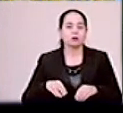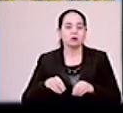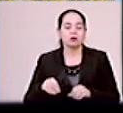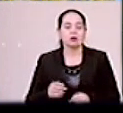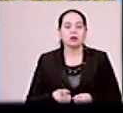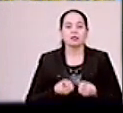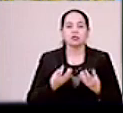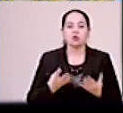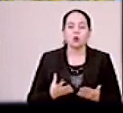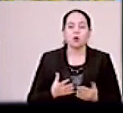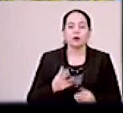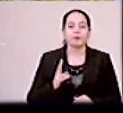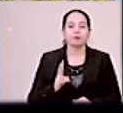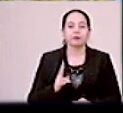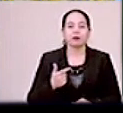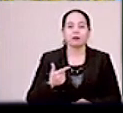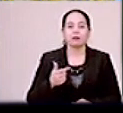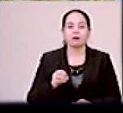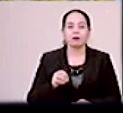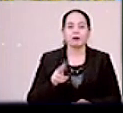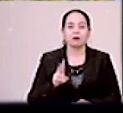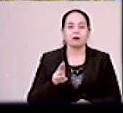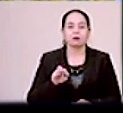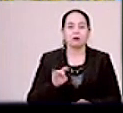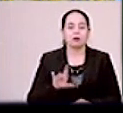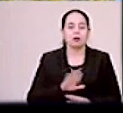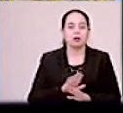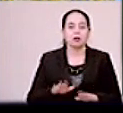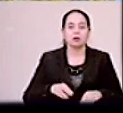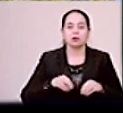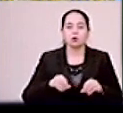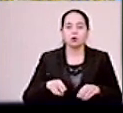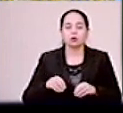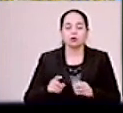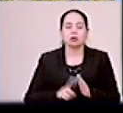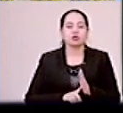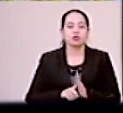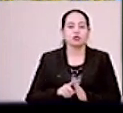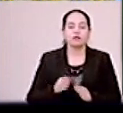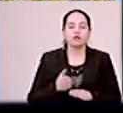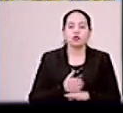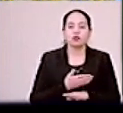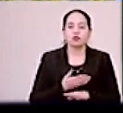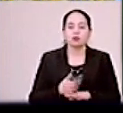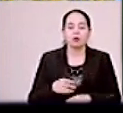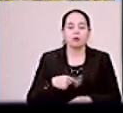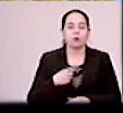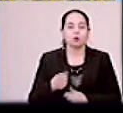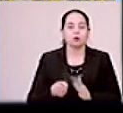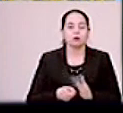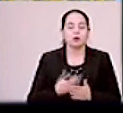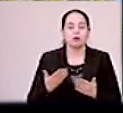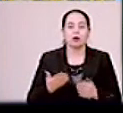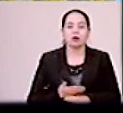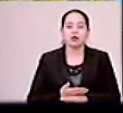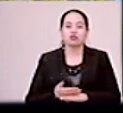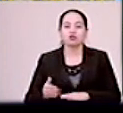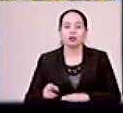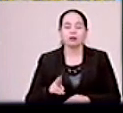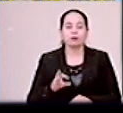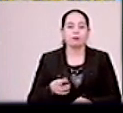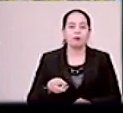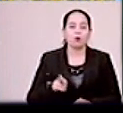и сколько гектар незасеяно? Сначала в частях узнаем, какая часть